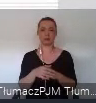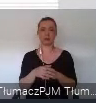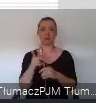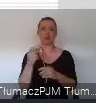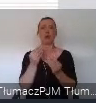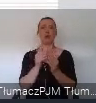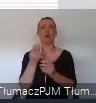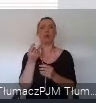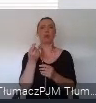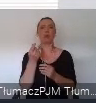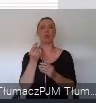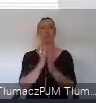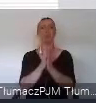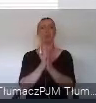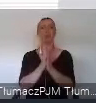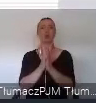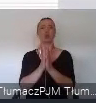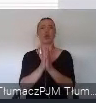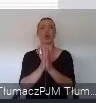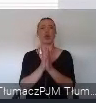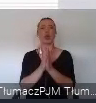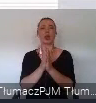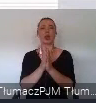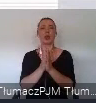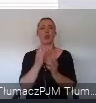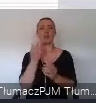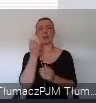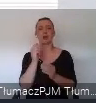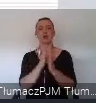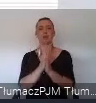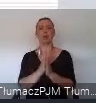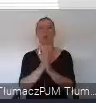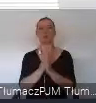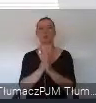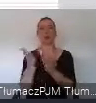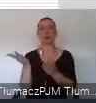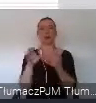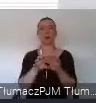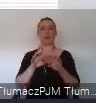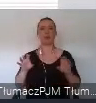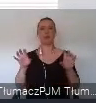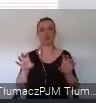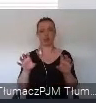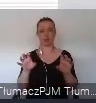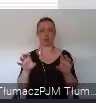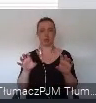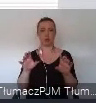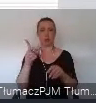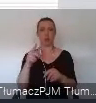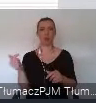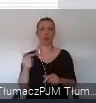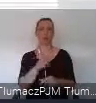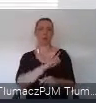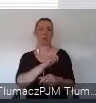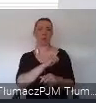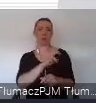analizujemy i okazuje się, że możemy się nie zmieścić w czasie, także bardzo proszę o analizę. A to już szybko pójdzie. Dobrze, panie dyrektorze, okay, oczywiście. Bardzo, ja